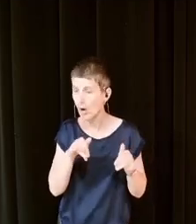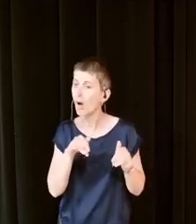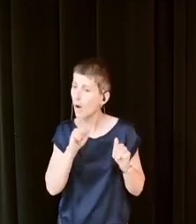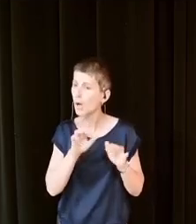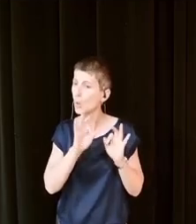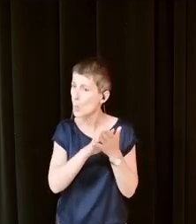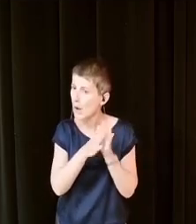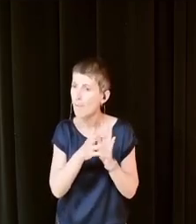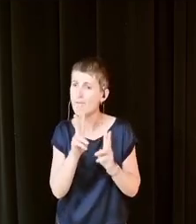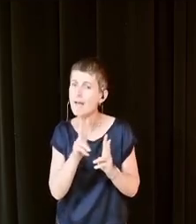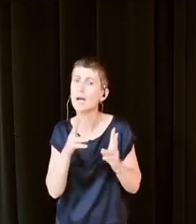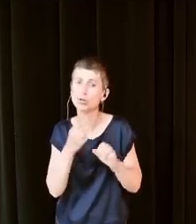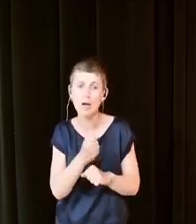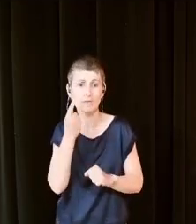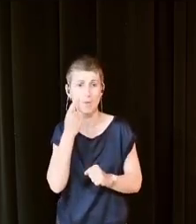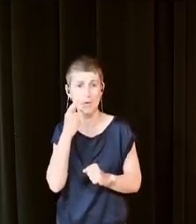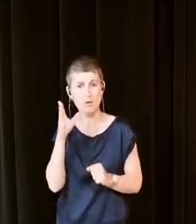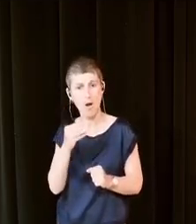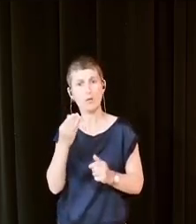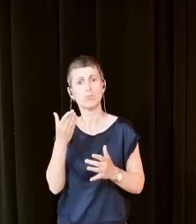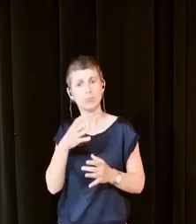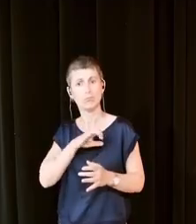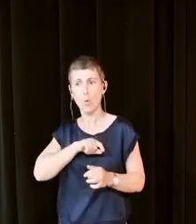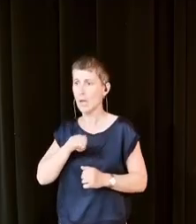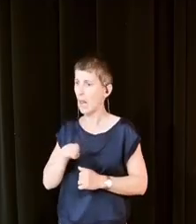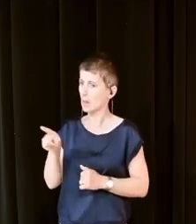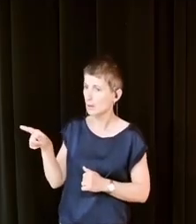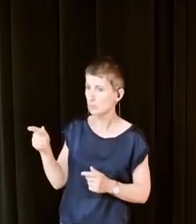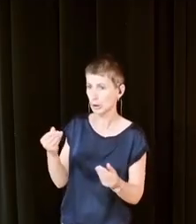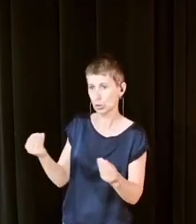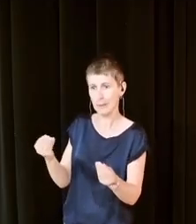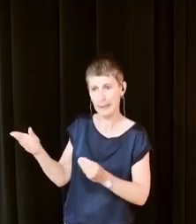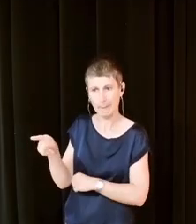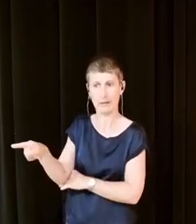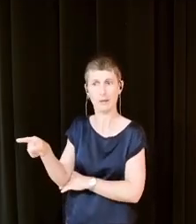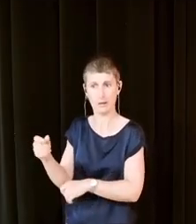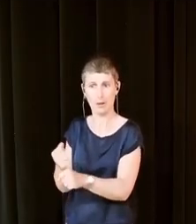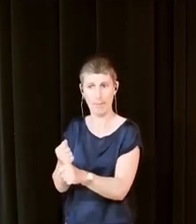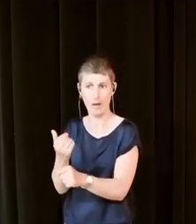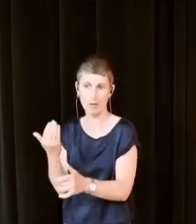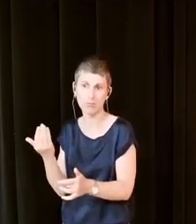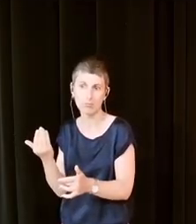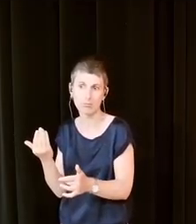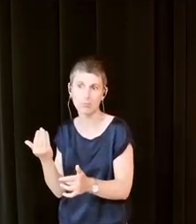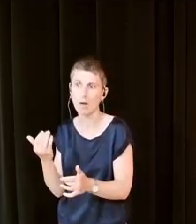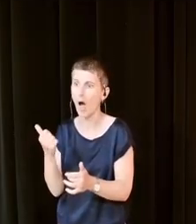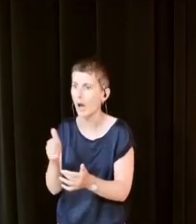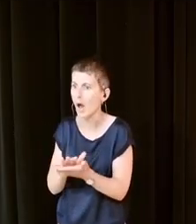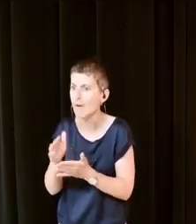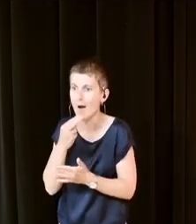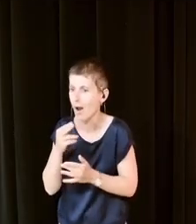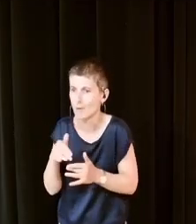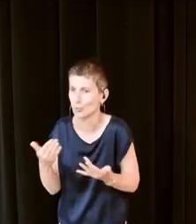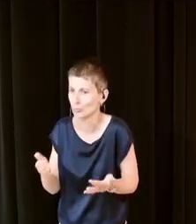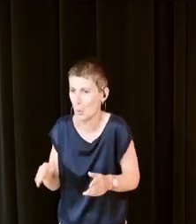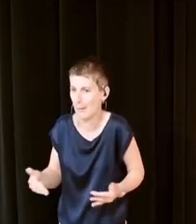sag's mal so, tragen, mit demjenigen ins Gespräch und in die Begleitung zu gehen. Und da gibt es halt dann leider nicht die eine Antwort im Sinne von,